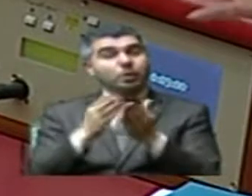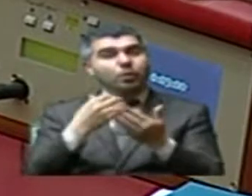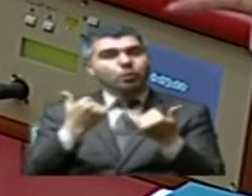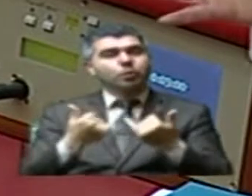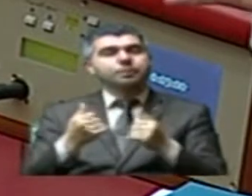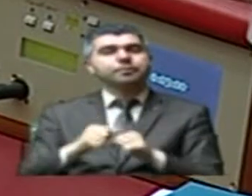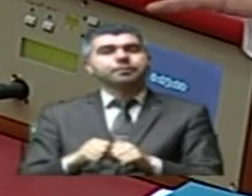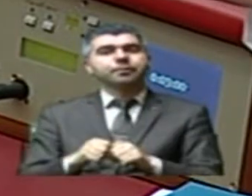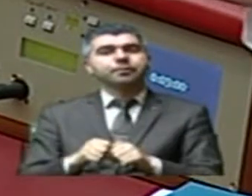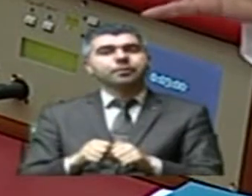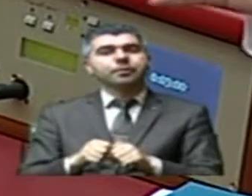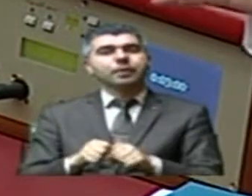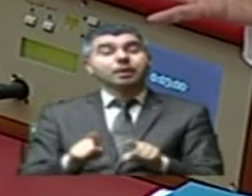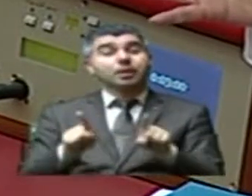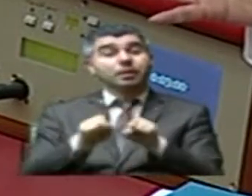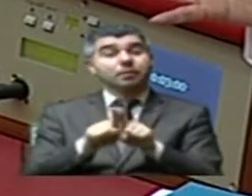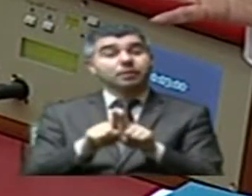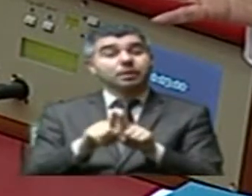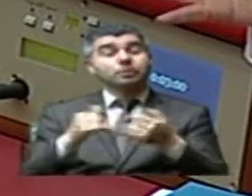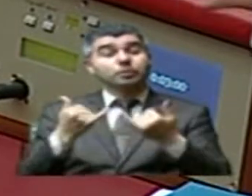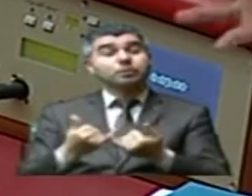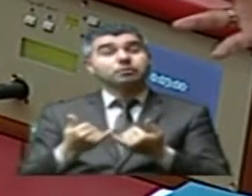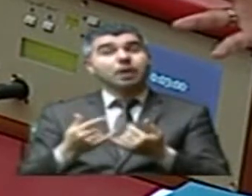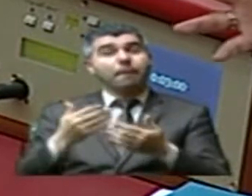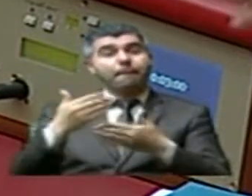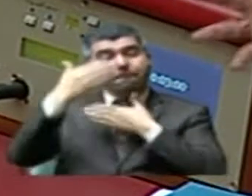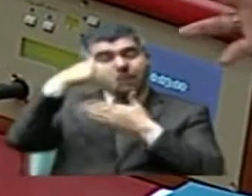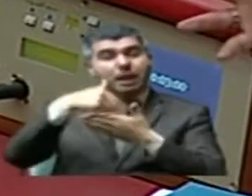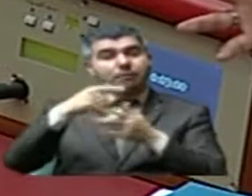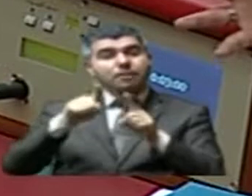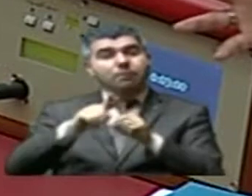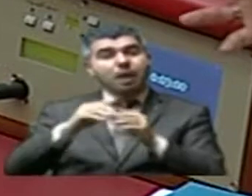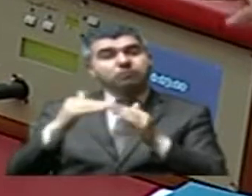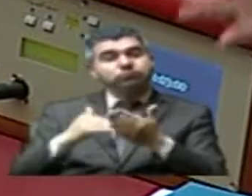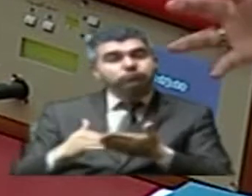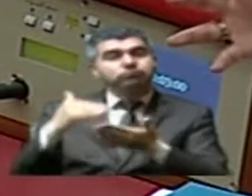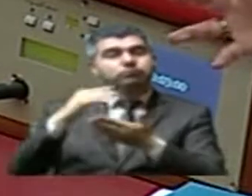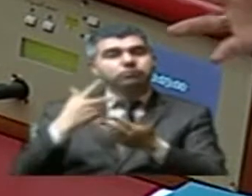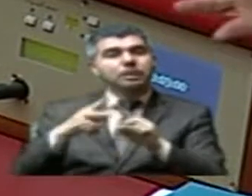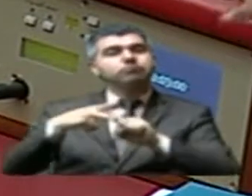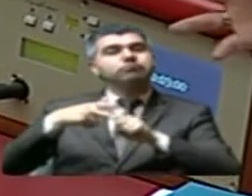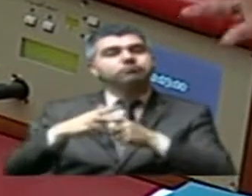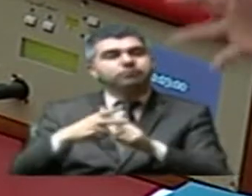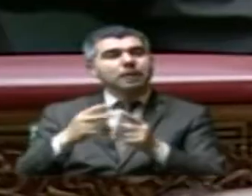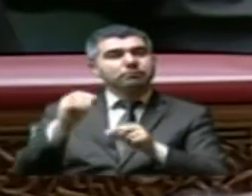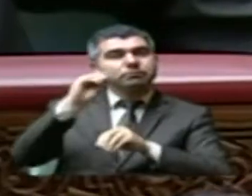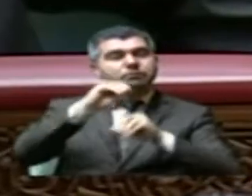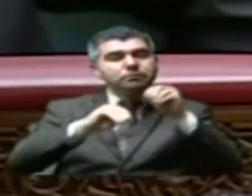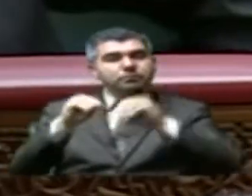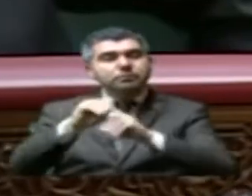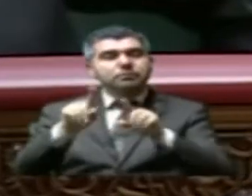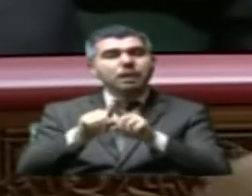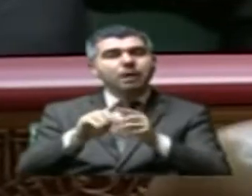بلادنا كتشهد تنمية صناعية اقتصادية، بالموازاة لابد أن يكون لها مشروعا ديال التأهيل